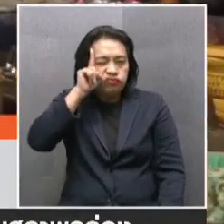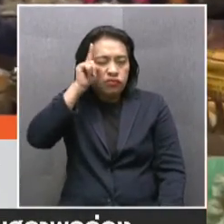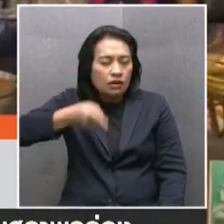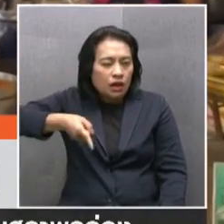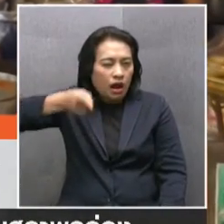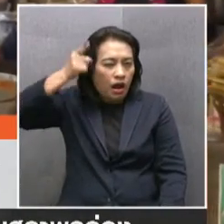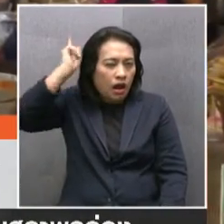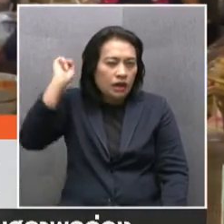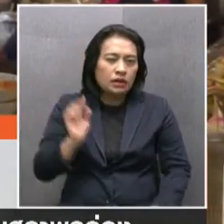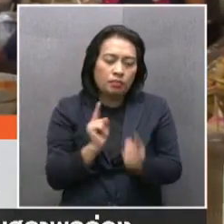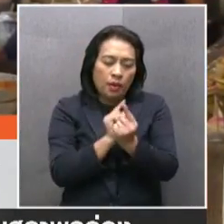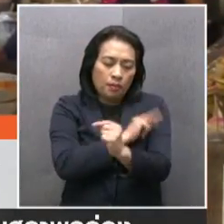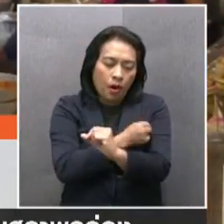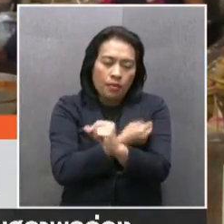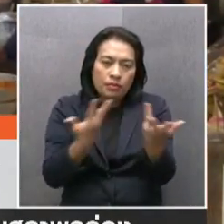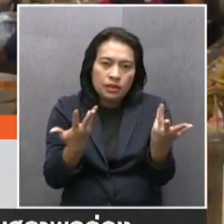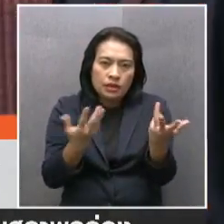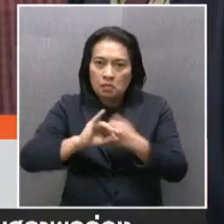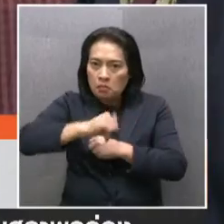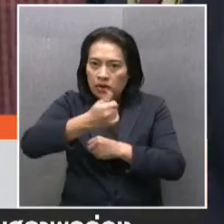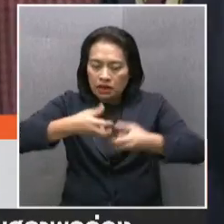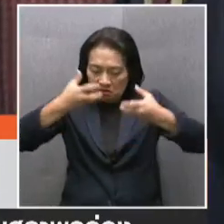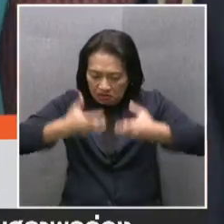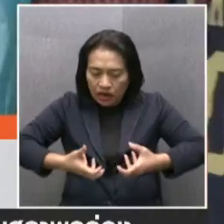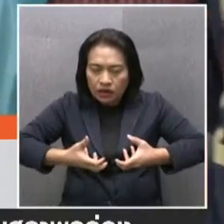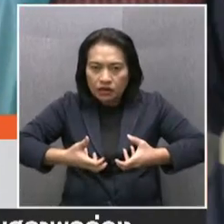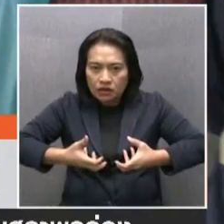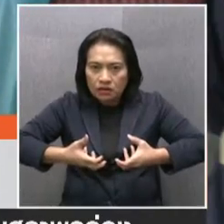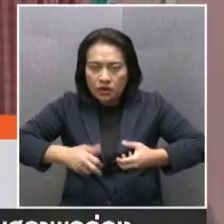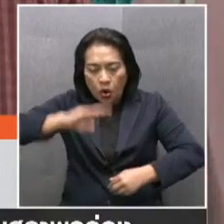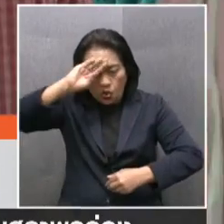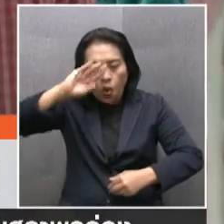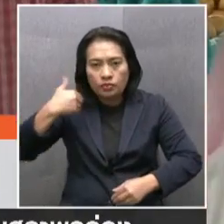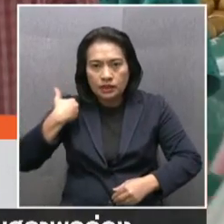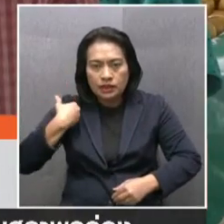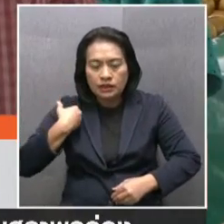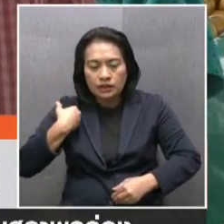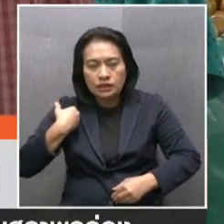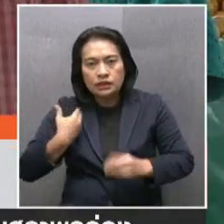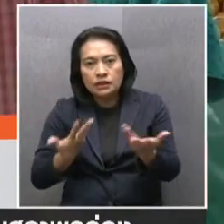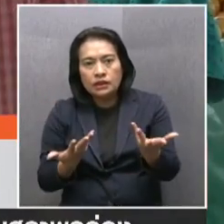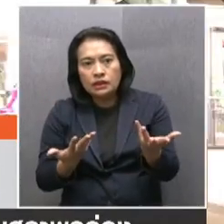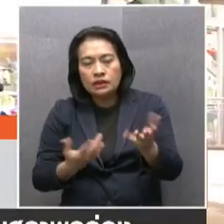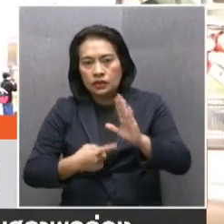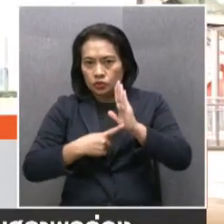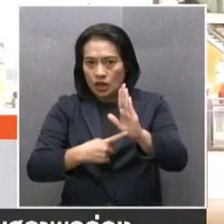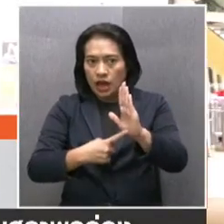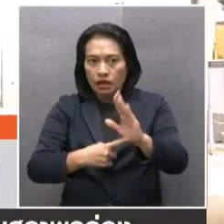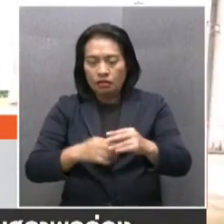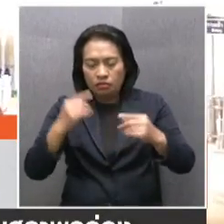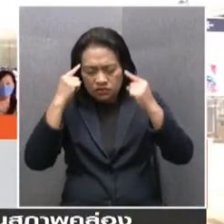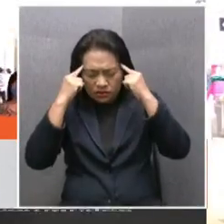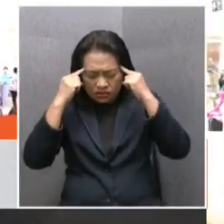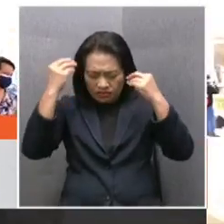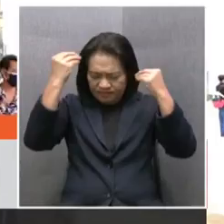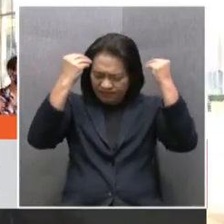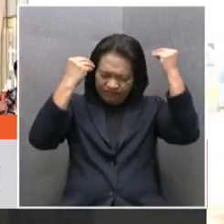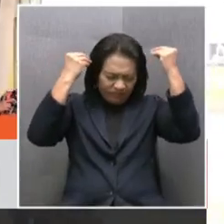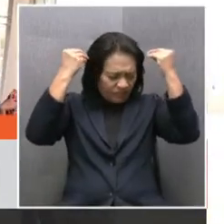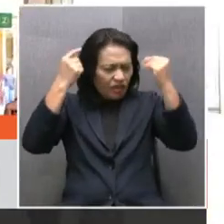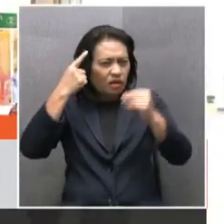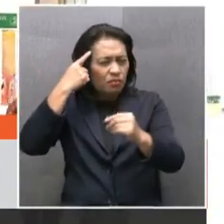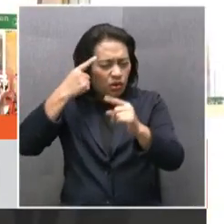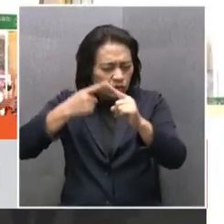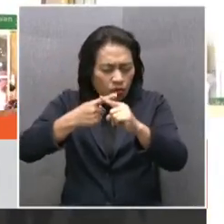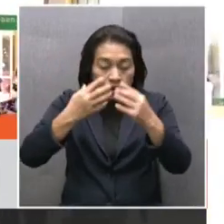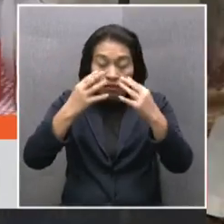การรักษาความรุนแรงของโรคจะเพิ่มมากขึ้นนะคะอาจจะมีอาการต่างๆร่วมด้วยอย่างเช่นเวียนศีรษะนะคะปวดศีรษะ